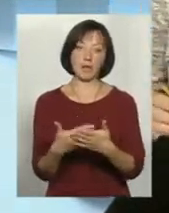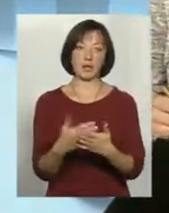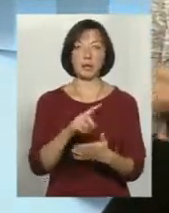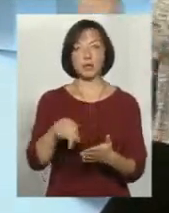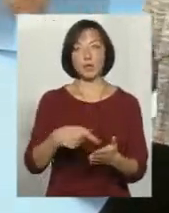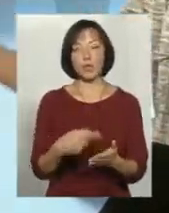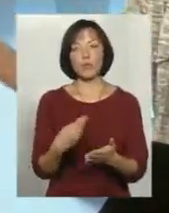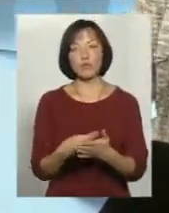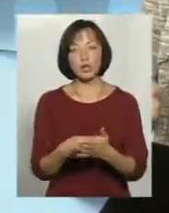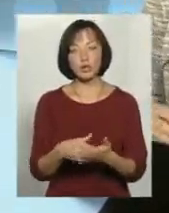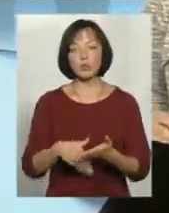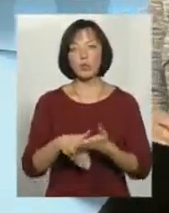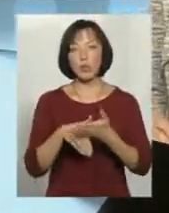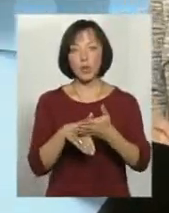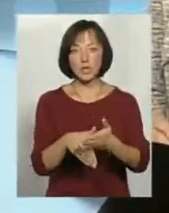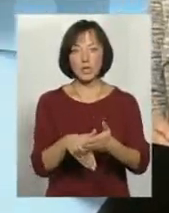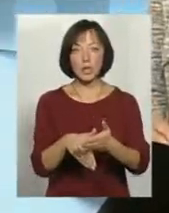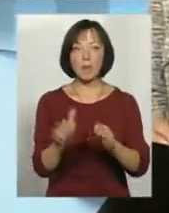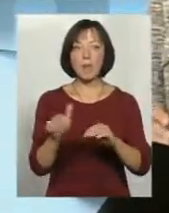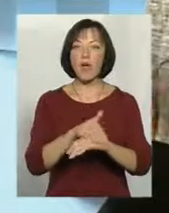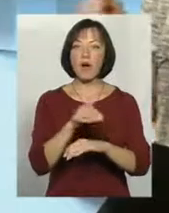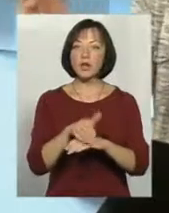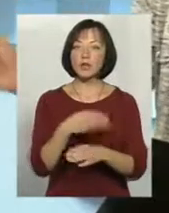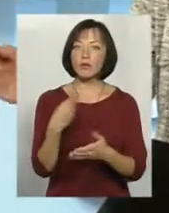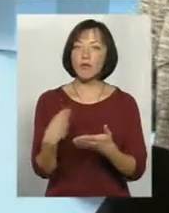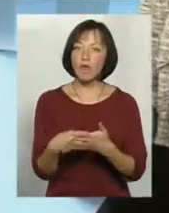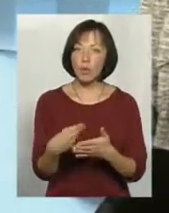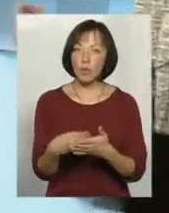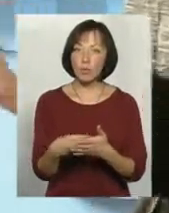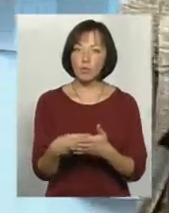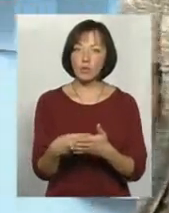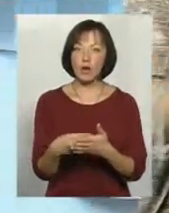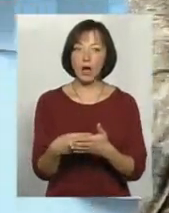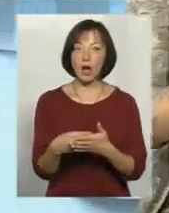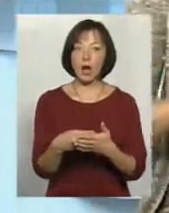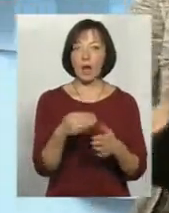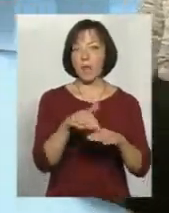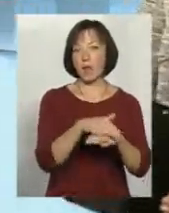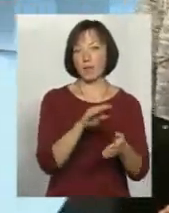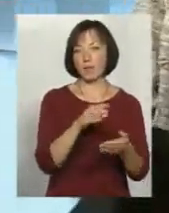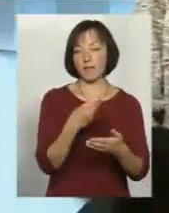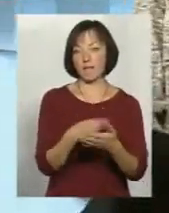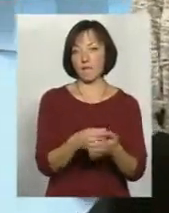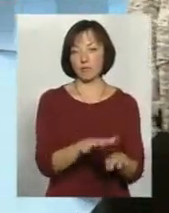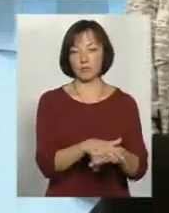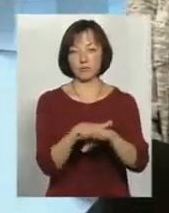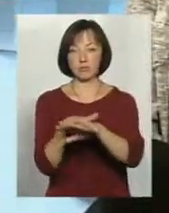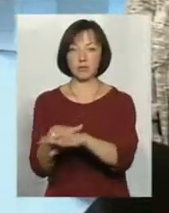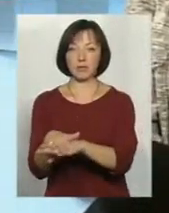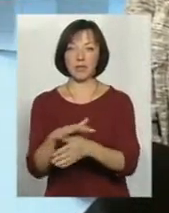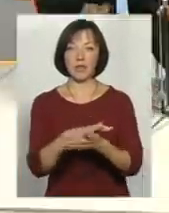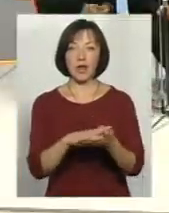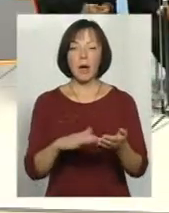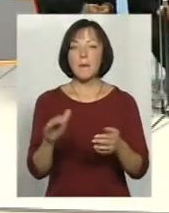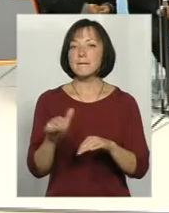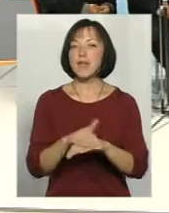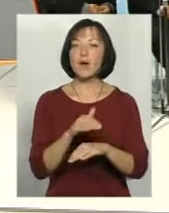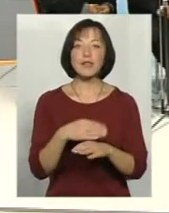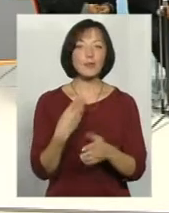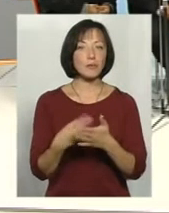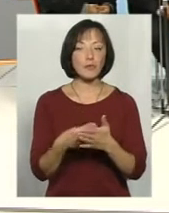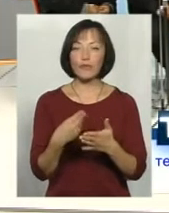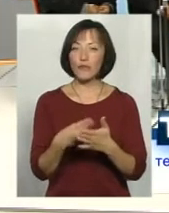міському бюджету допомогти благодійному фонду, а вже благодійний фонд? Ну, так, далі? Благодійному фонду от треба... От таким